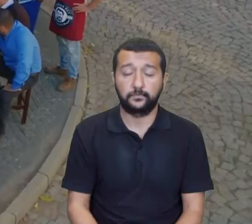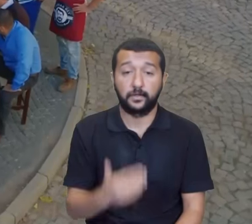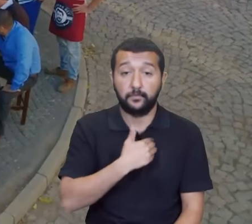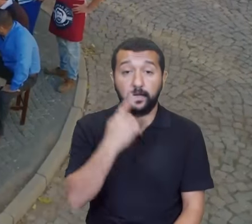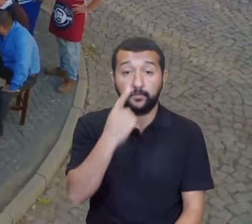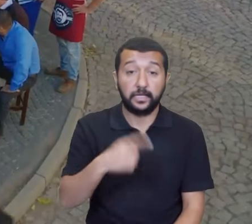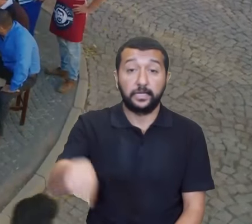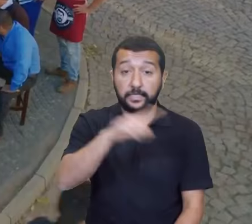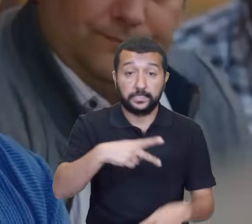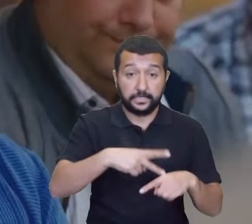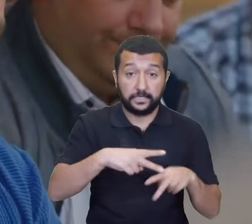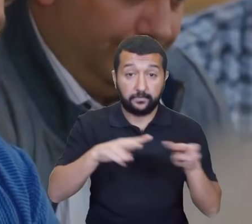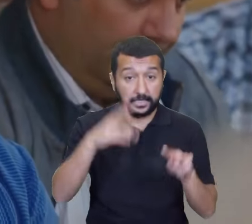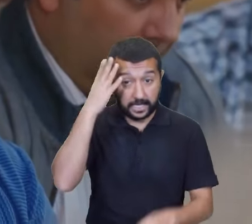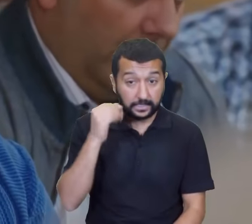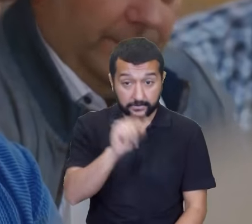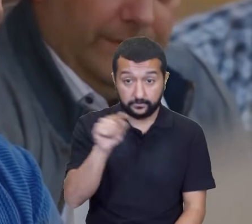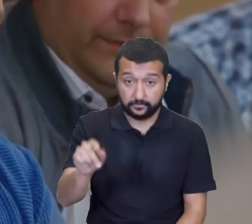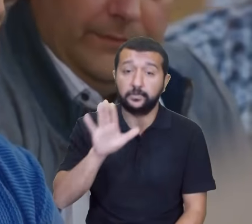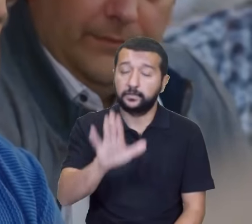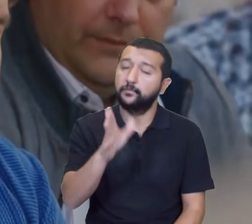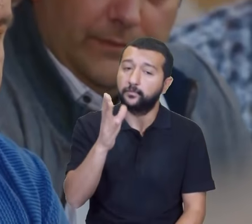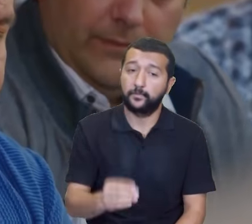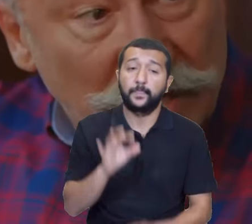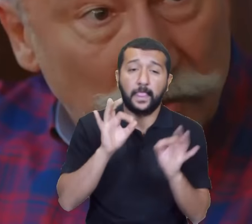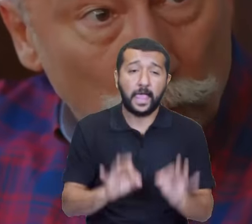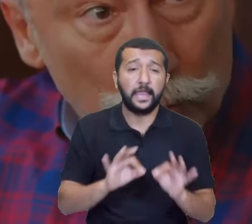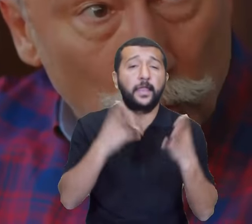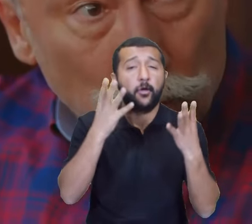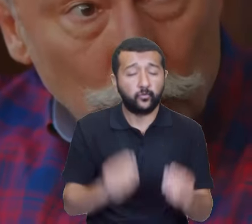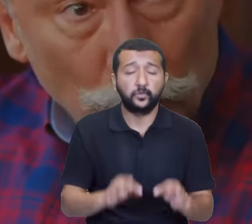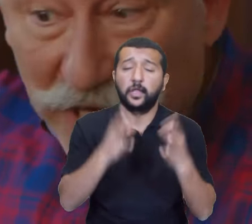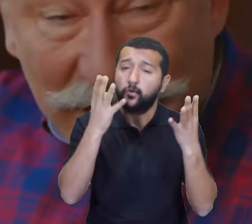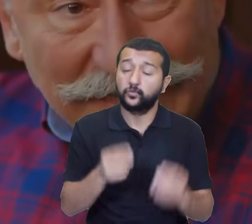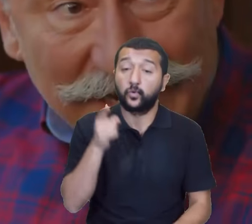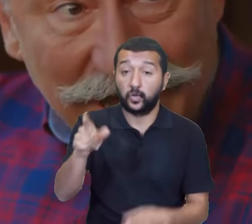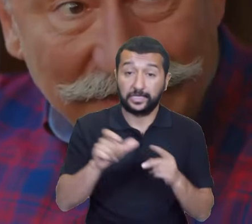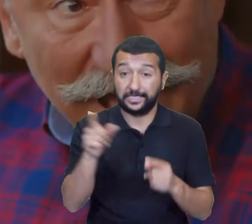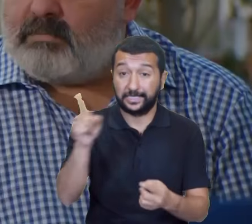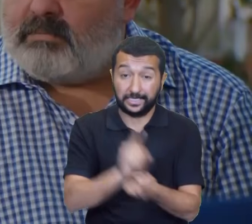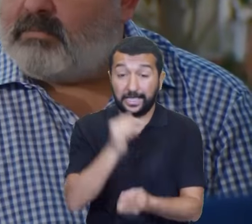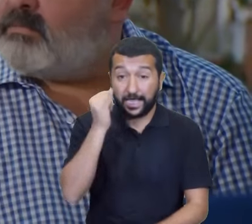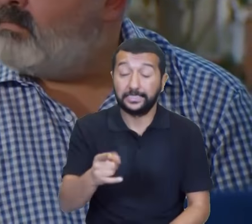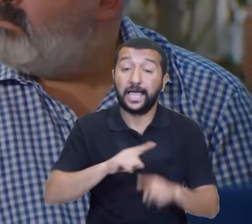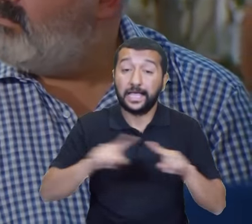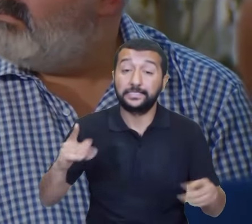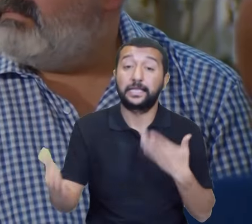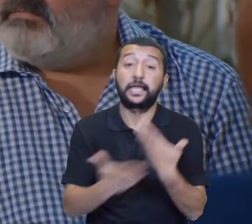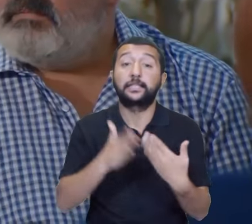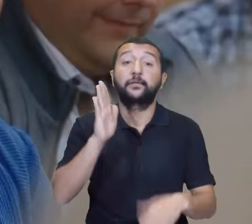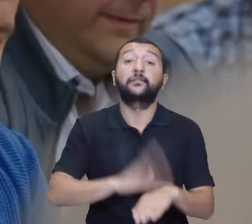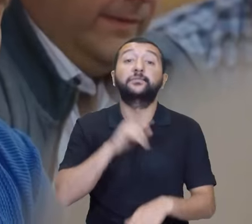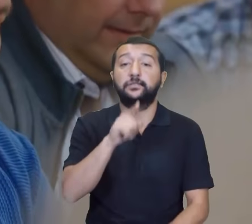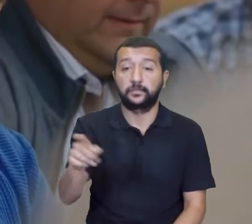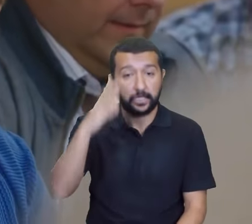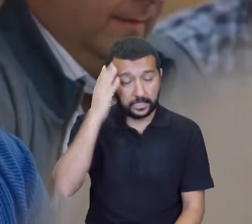Bana bakın Zeki Metin, anladınız mı? Tamam. Her ne şartta olursa olsun o Şener denen haytaya asla yardım